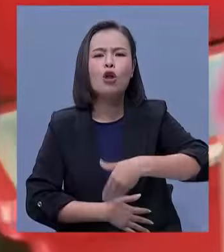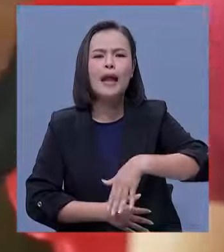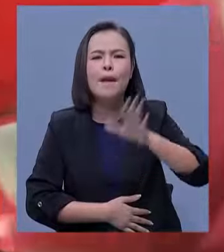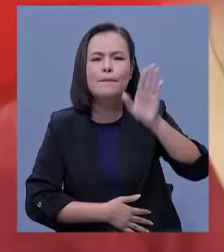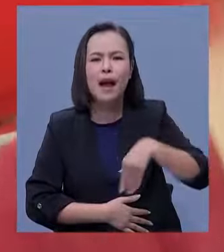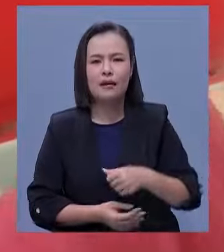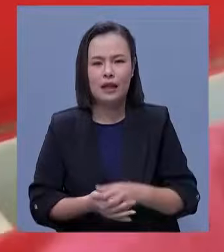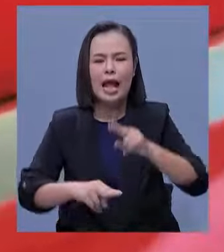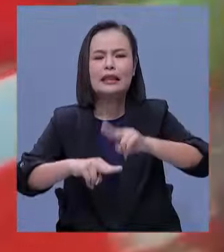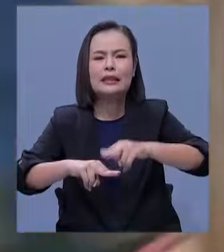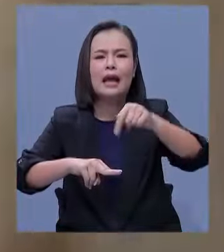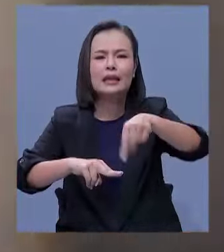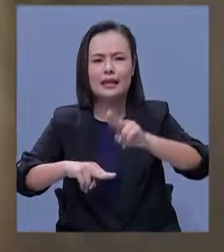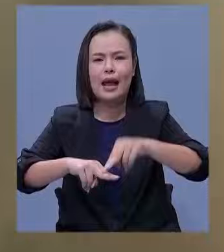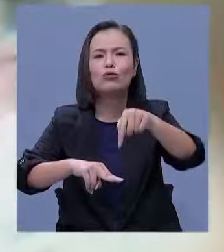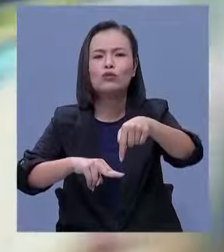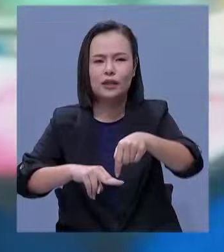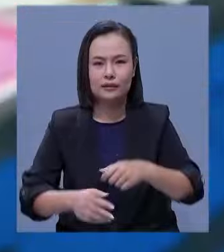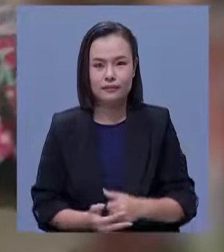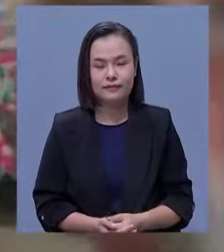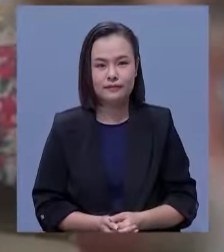อยู่นี่นั่งอยู่นี่นั่งอยู่นี่โอเ